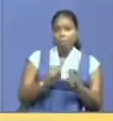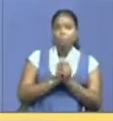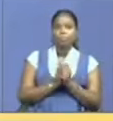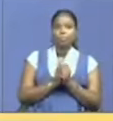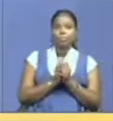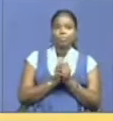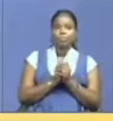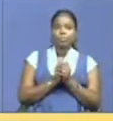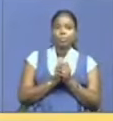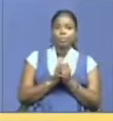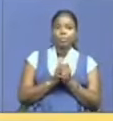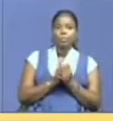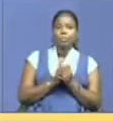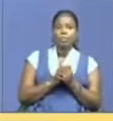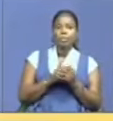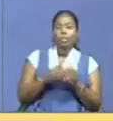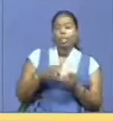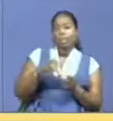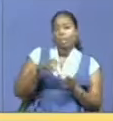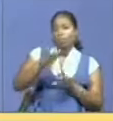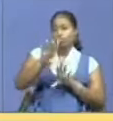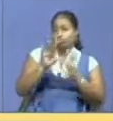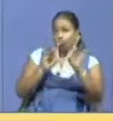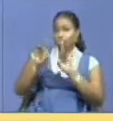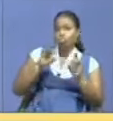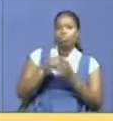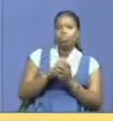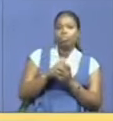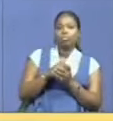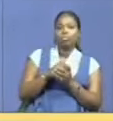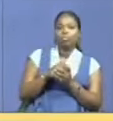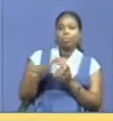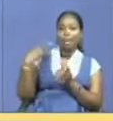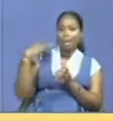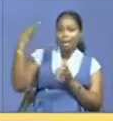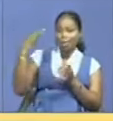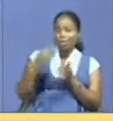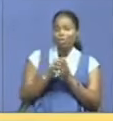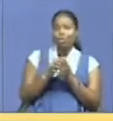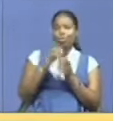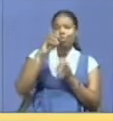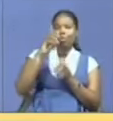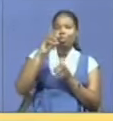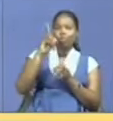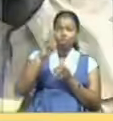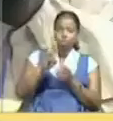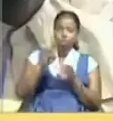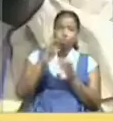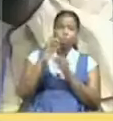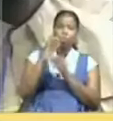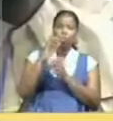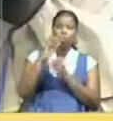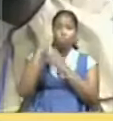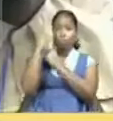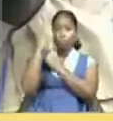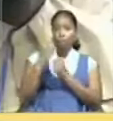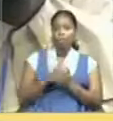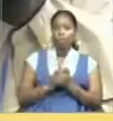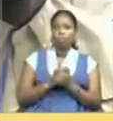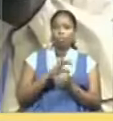duquel les élus reste les dépositaires légitimes du pouvoir étatique je suis